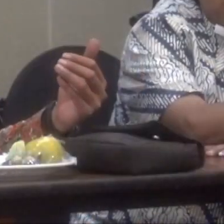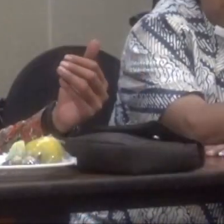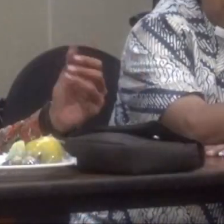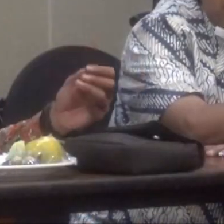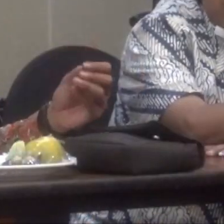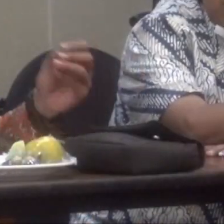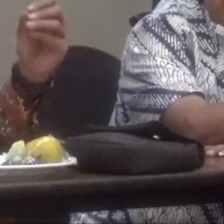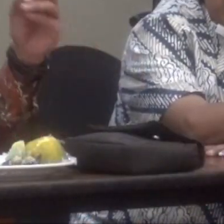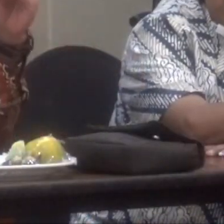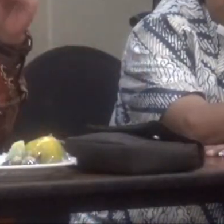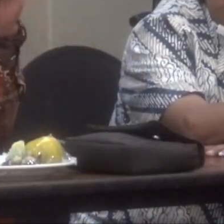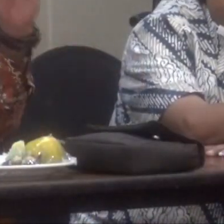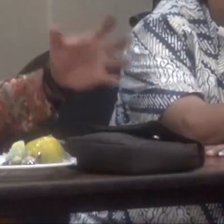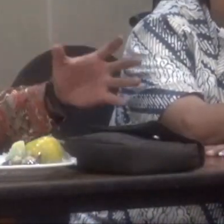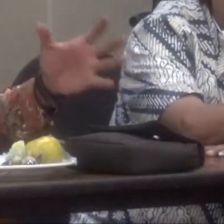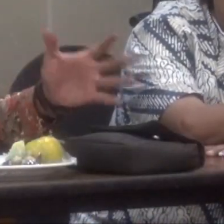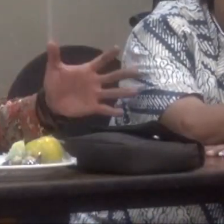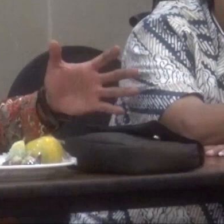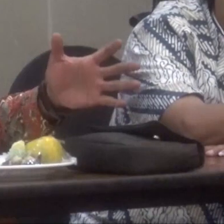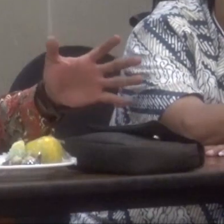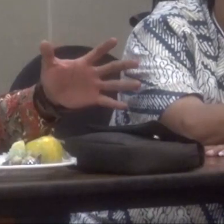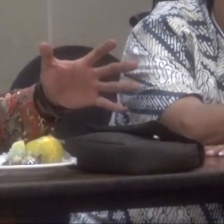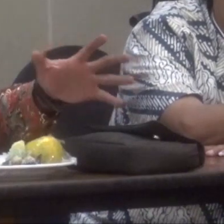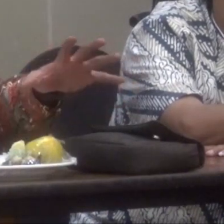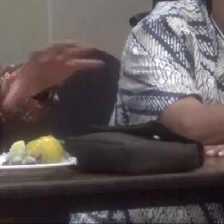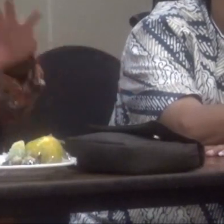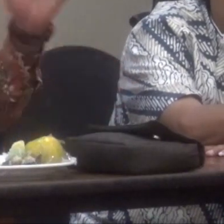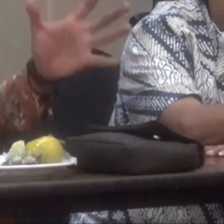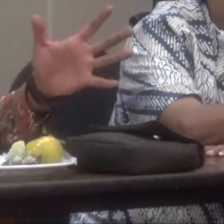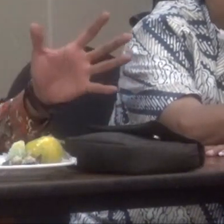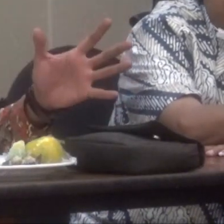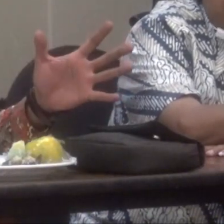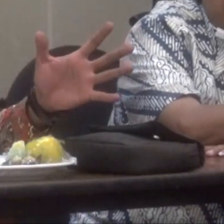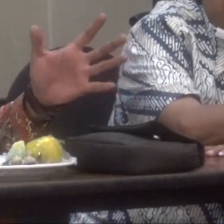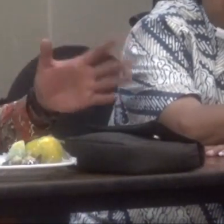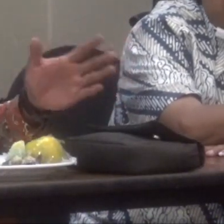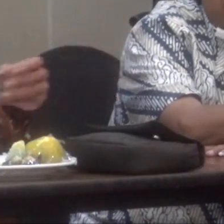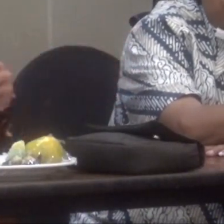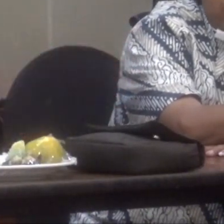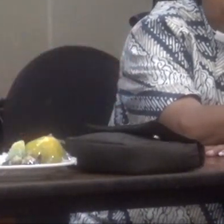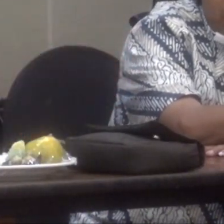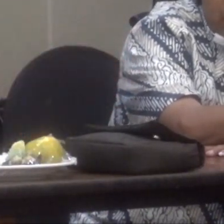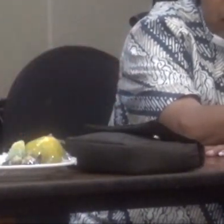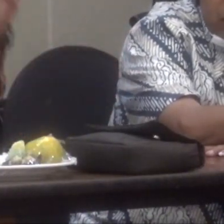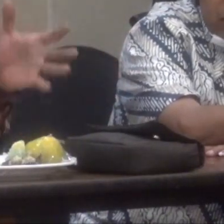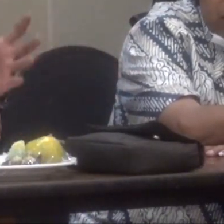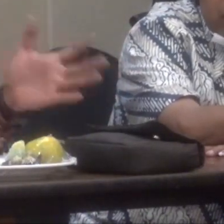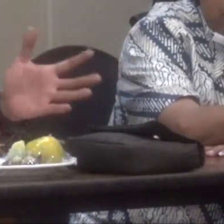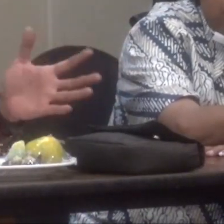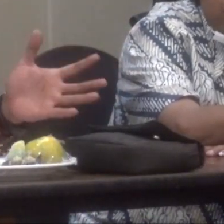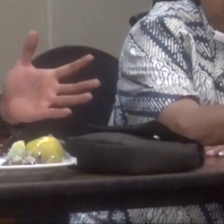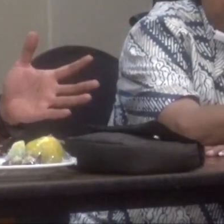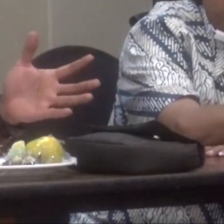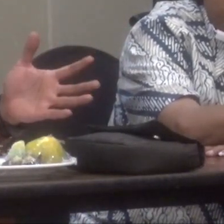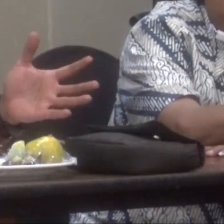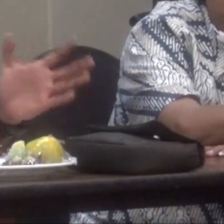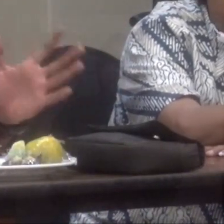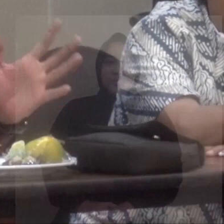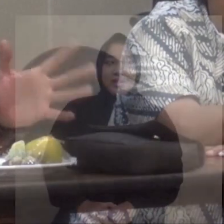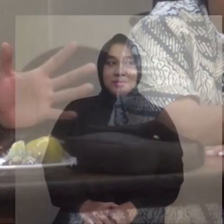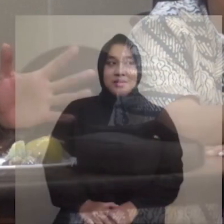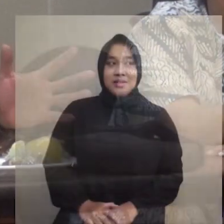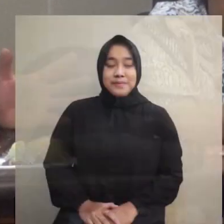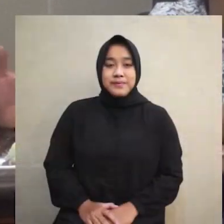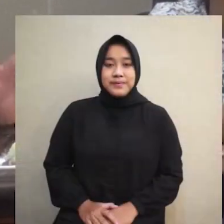yang kemudian mengikat mereka sebagai satu kewajiban sehingga memberikan dan menjamin hak penyandang disabilitas itu